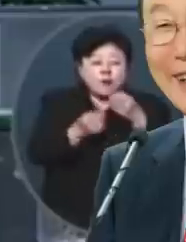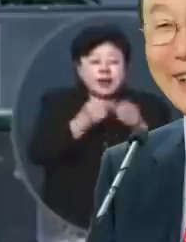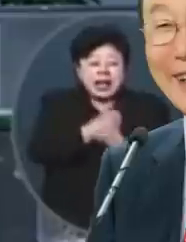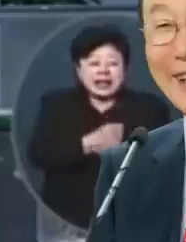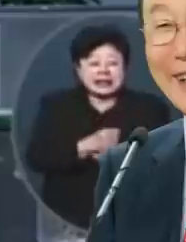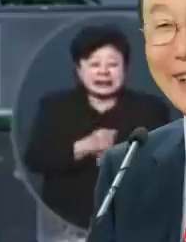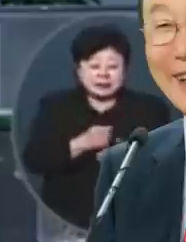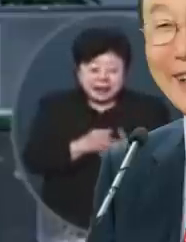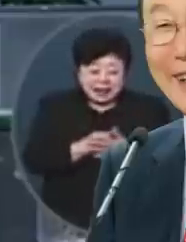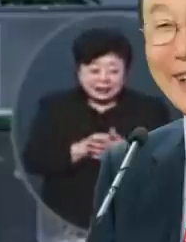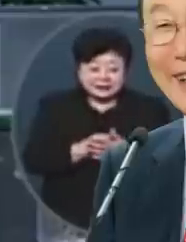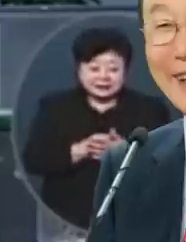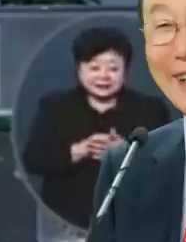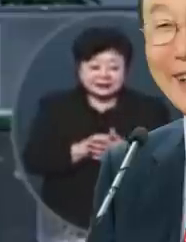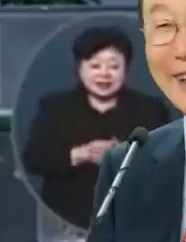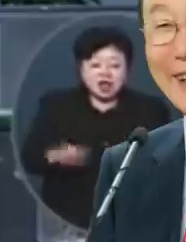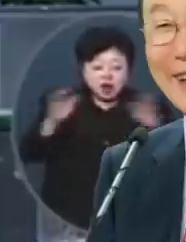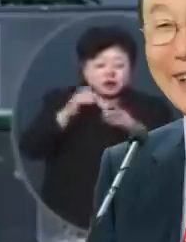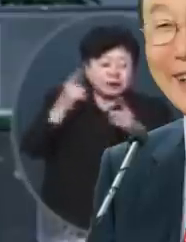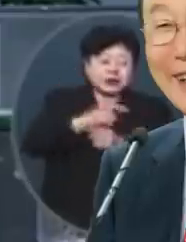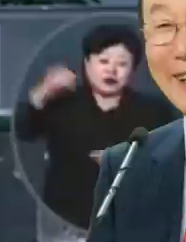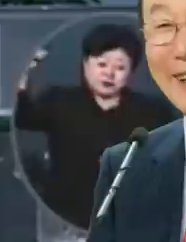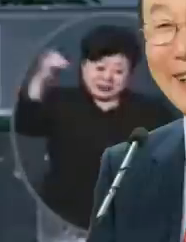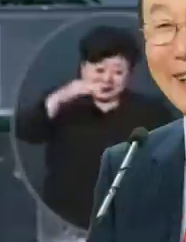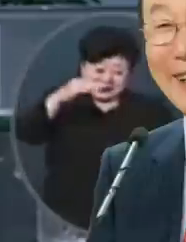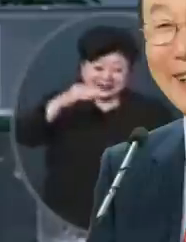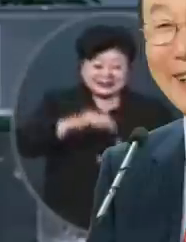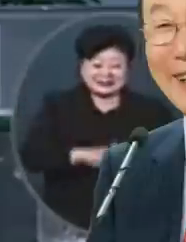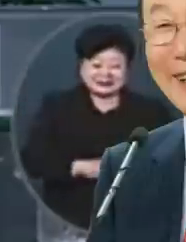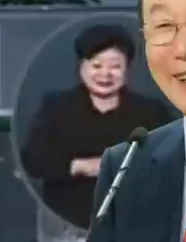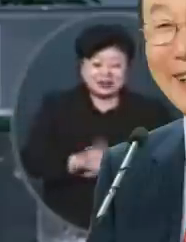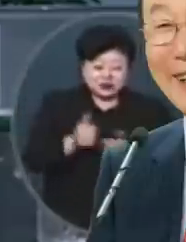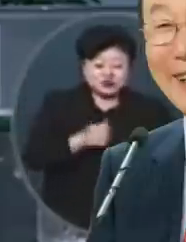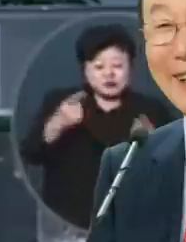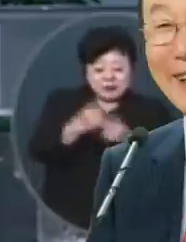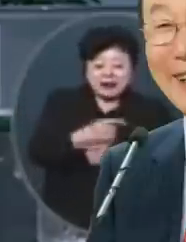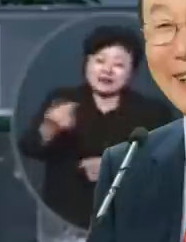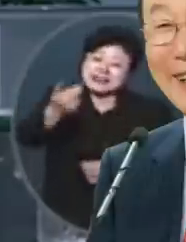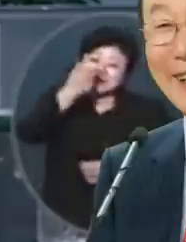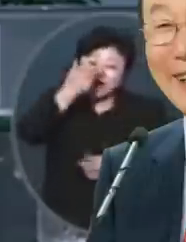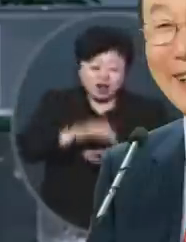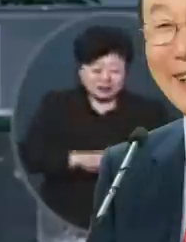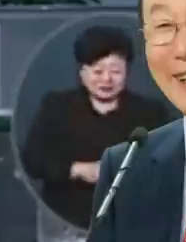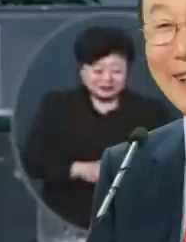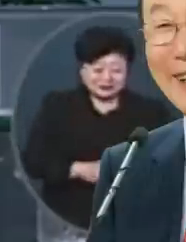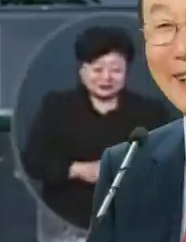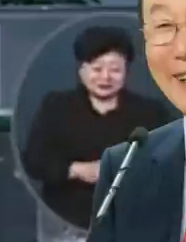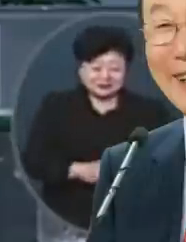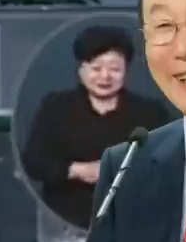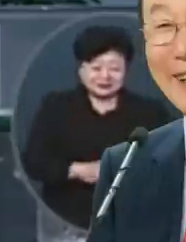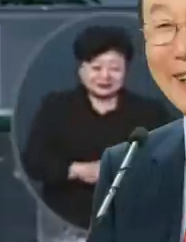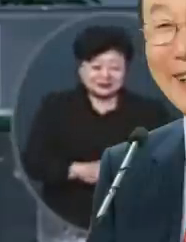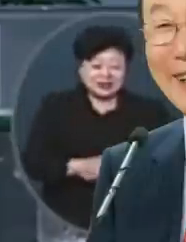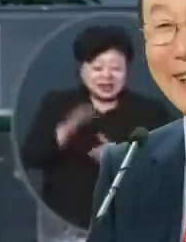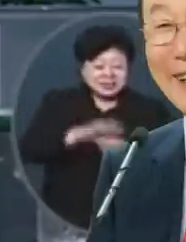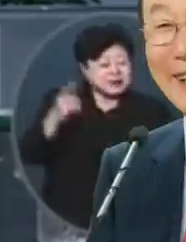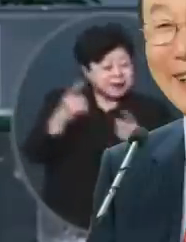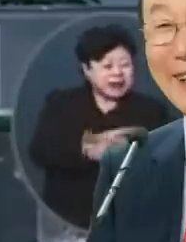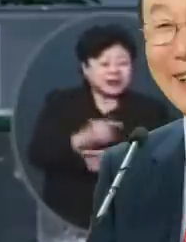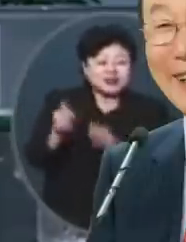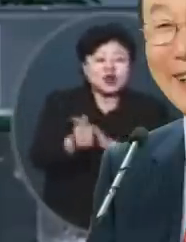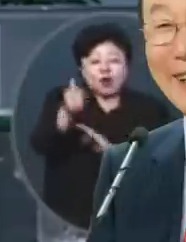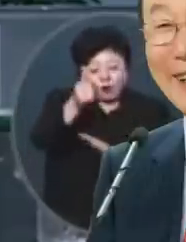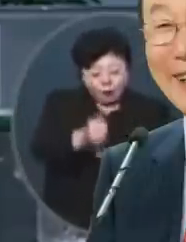하면 어둠이 변하여 빛이 되고 죽음은 변하여 생명이 되고 실패는 변하여